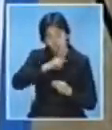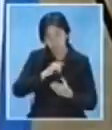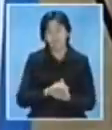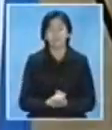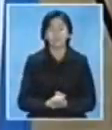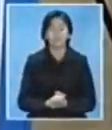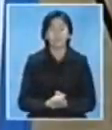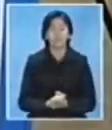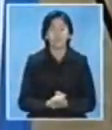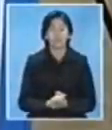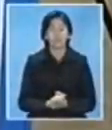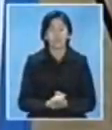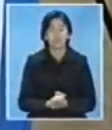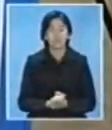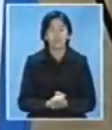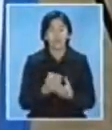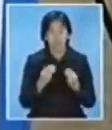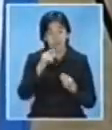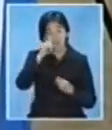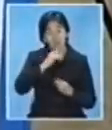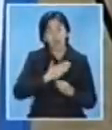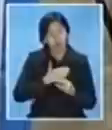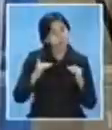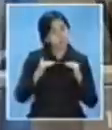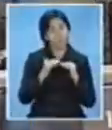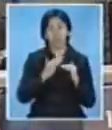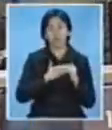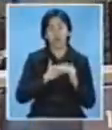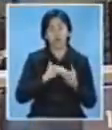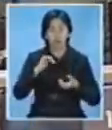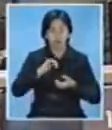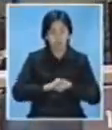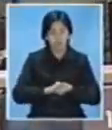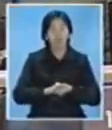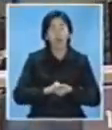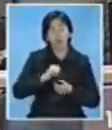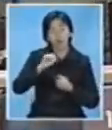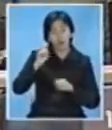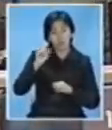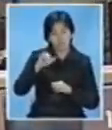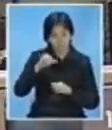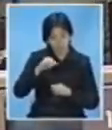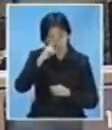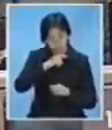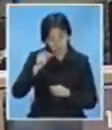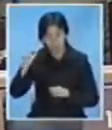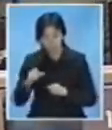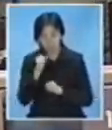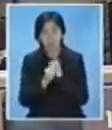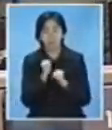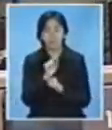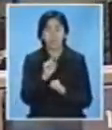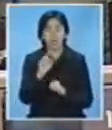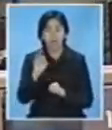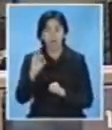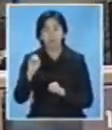ารถที่จะตรวจสอบสามารถอ้างสิทธิ์ได้จากสนธิสัญญาสยามฝรั่งเศสในปี1907ท่